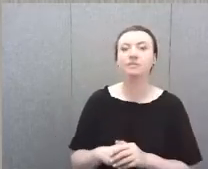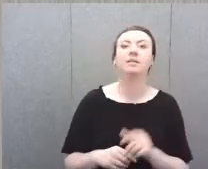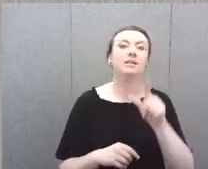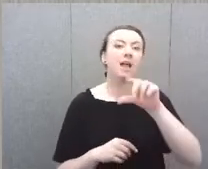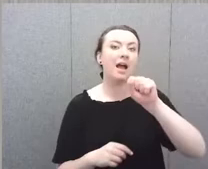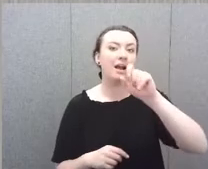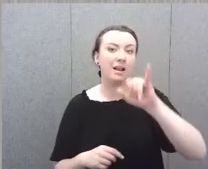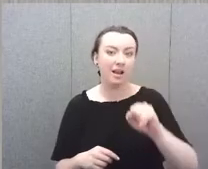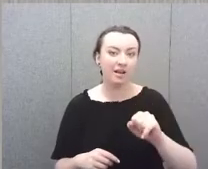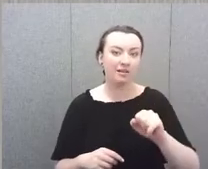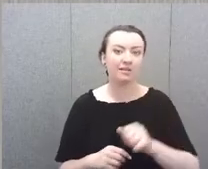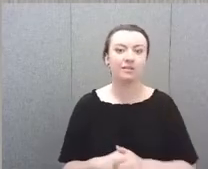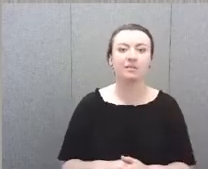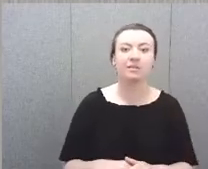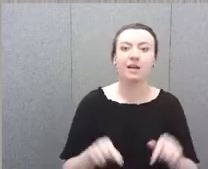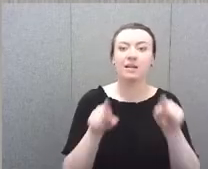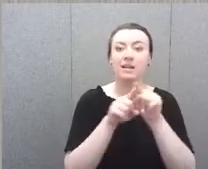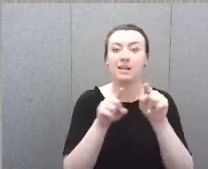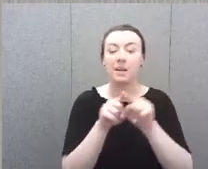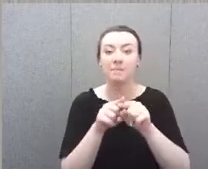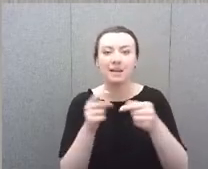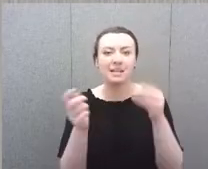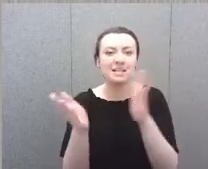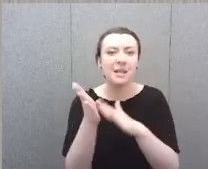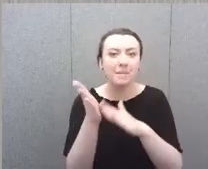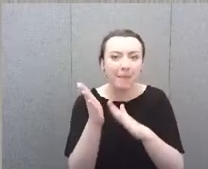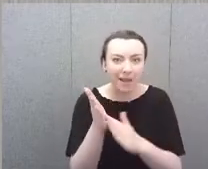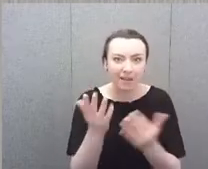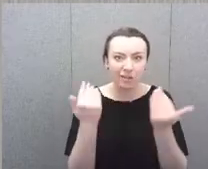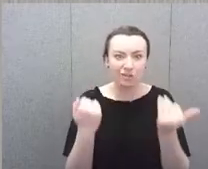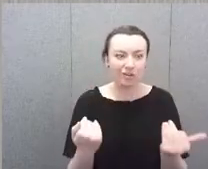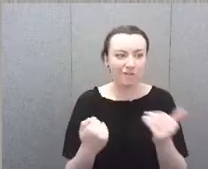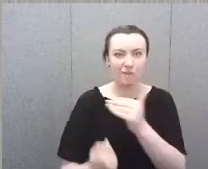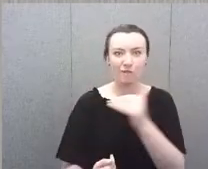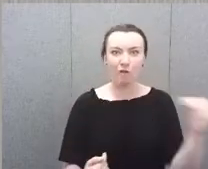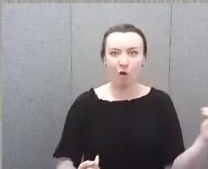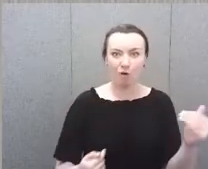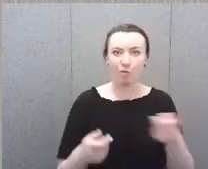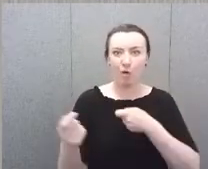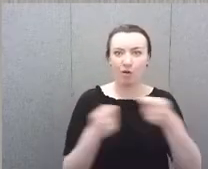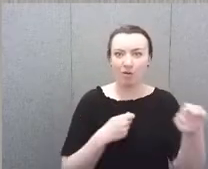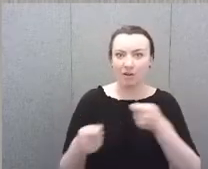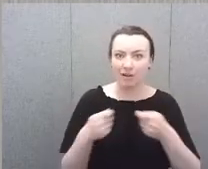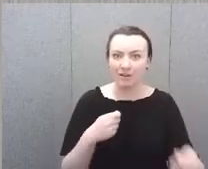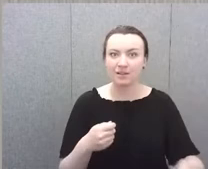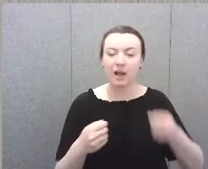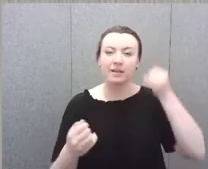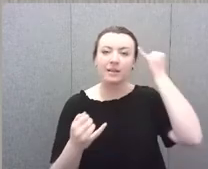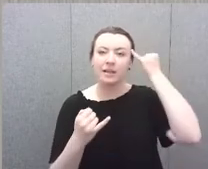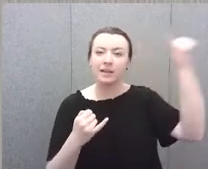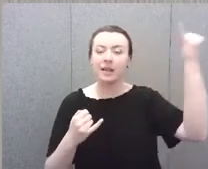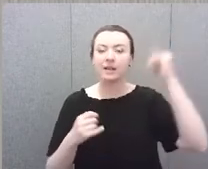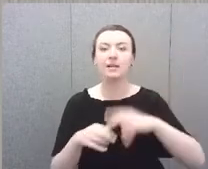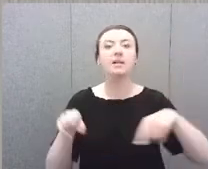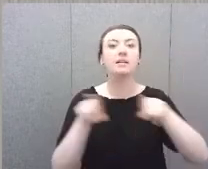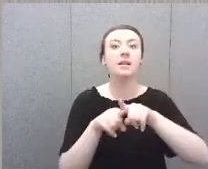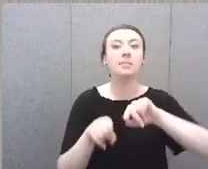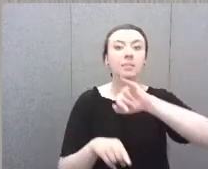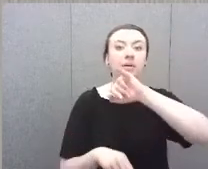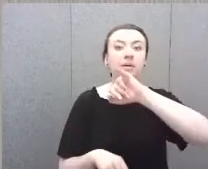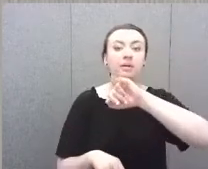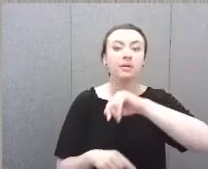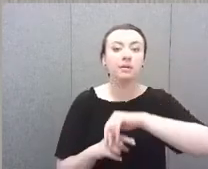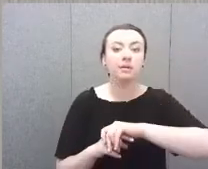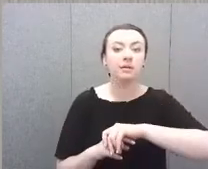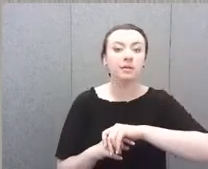процессе демократического развития. Благодарю Ругиля Буткевичюте, Даля Ленерте,